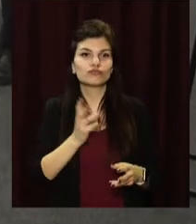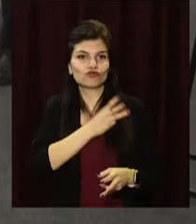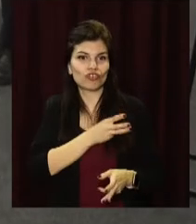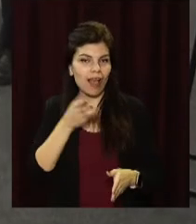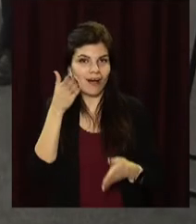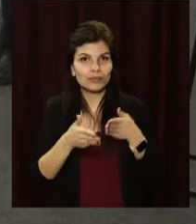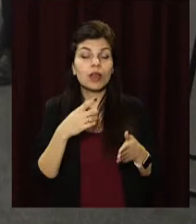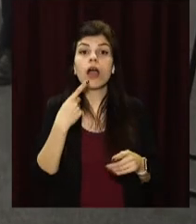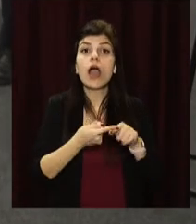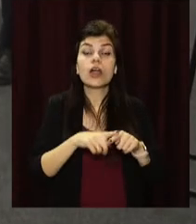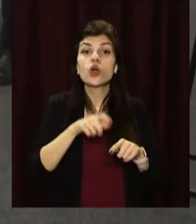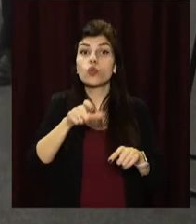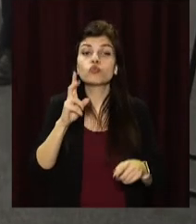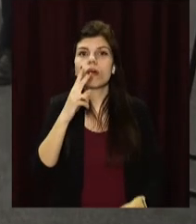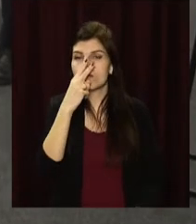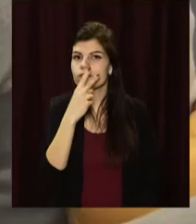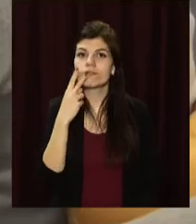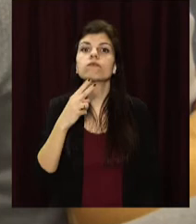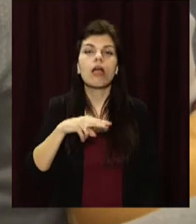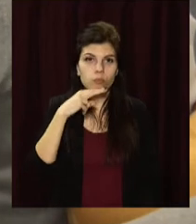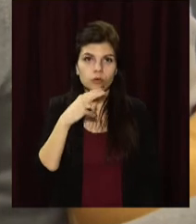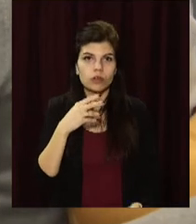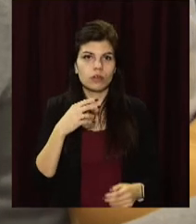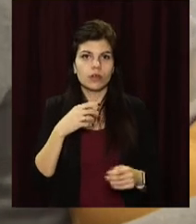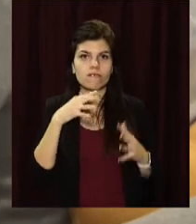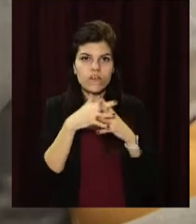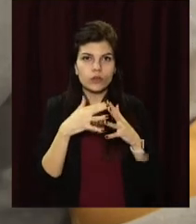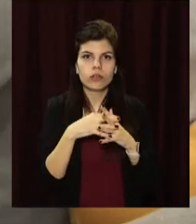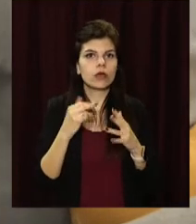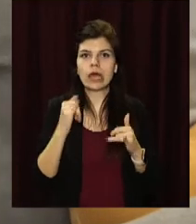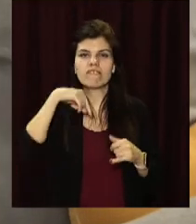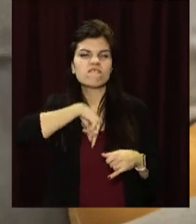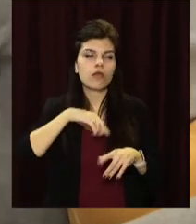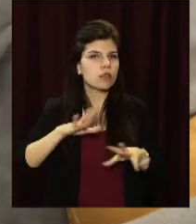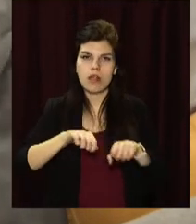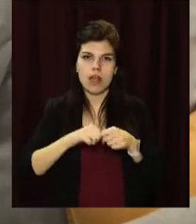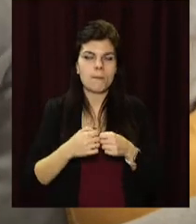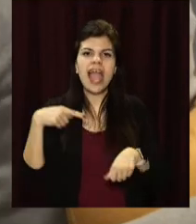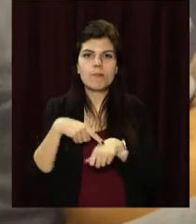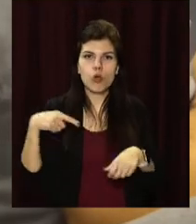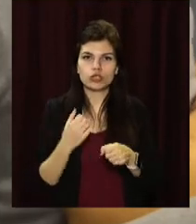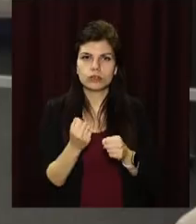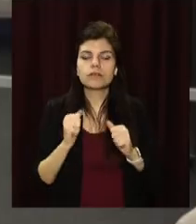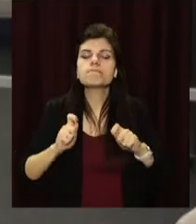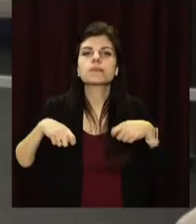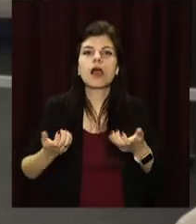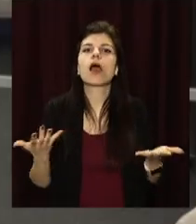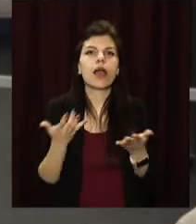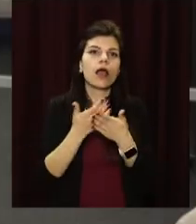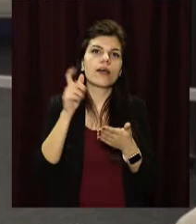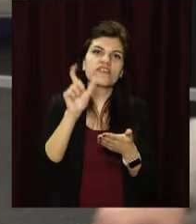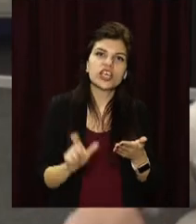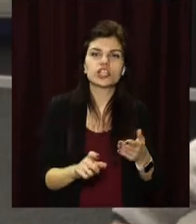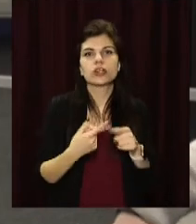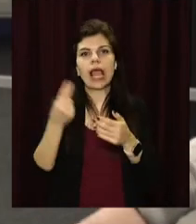тими, хто на власні очі бачив жахи війни, але не зламався і трансформував свої емоції у вірші, музику та картини.